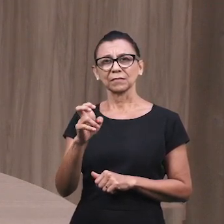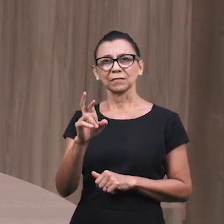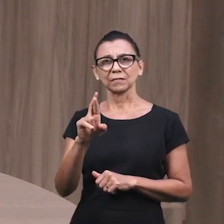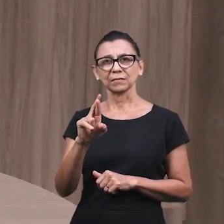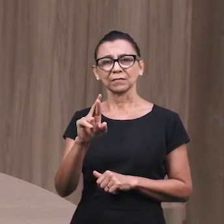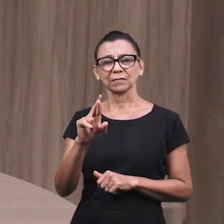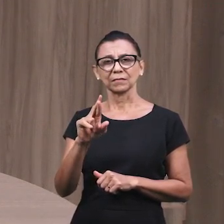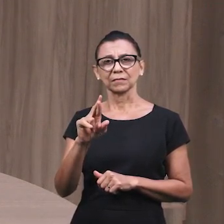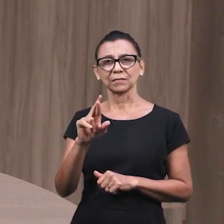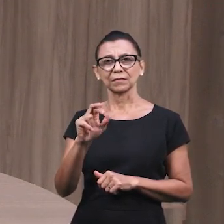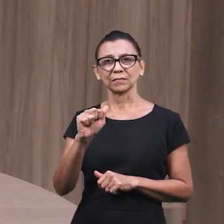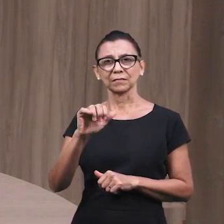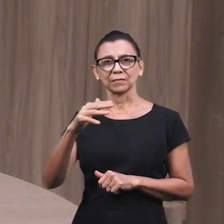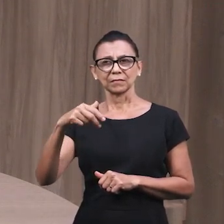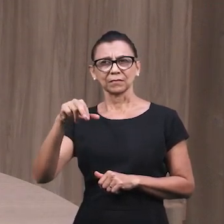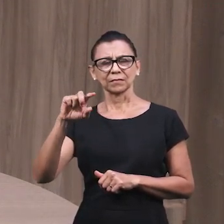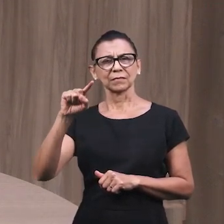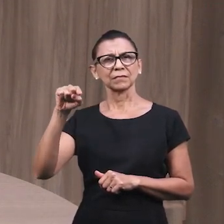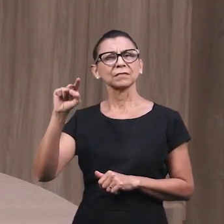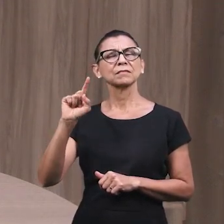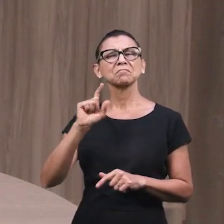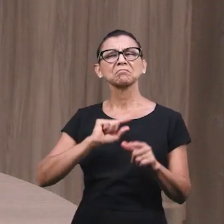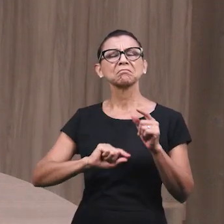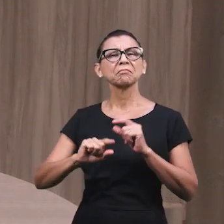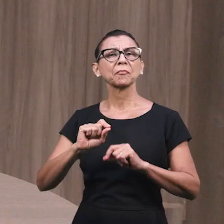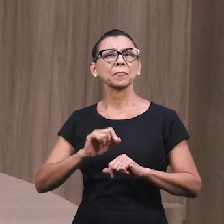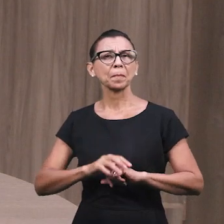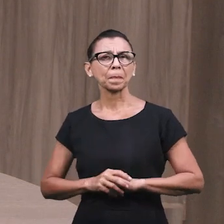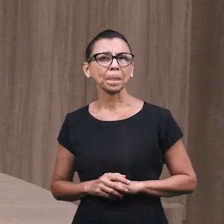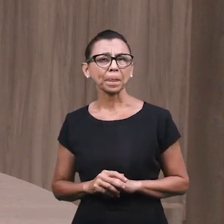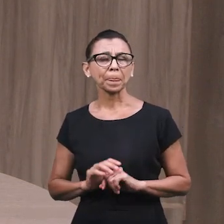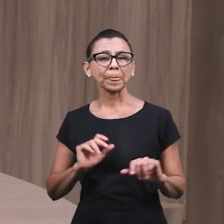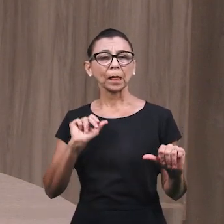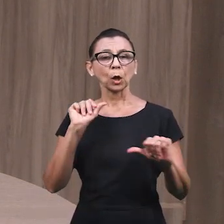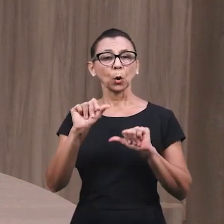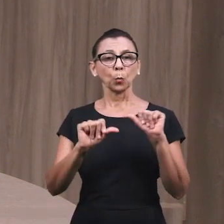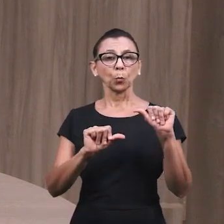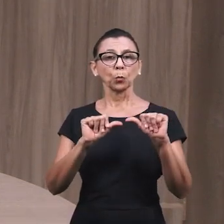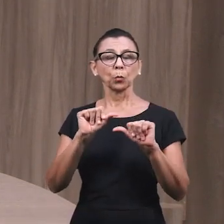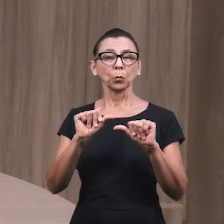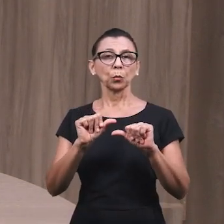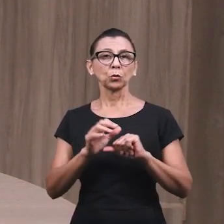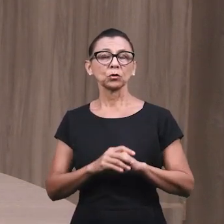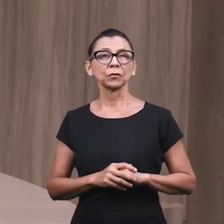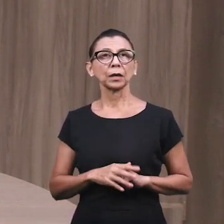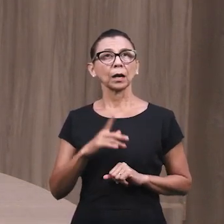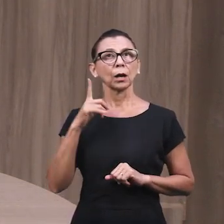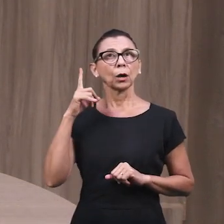les signes d'altération ou des accidents sont des signes qui servent à